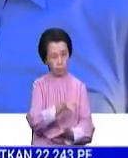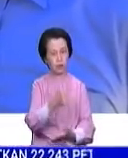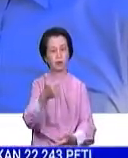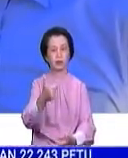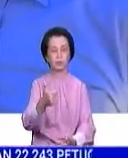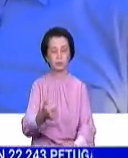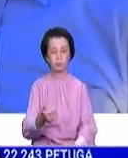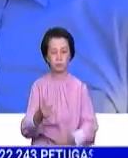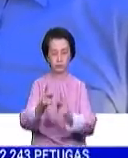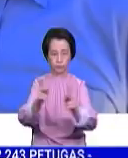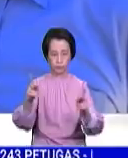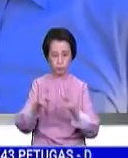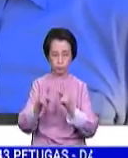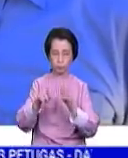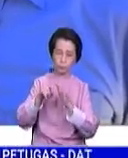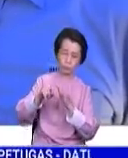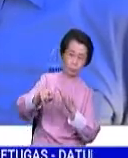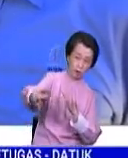Kawasan pedalaman yang